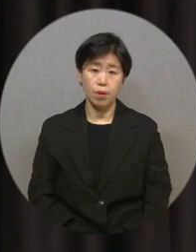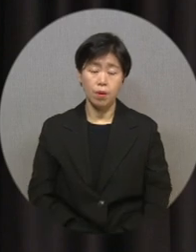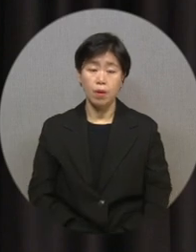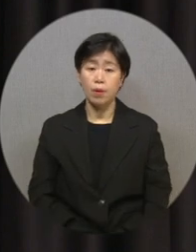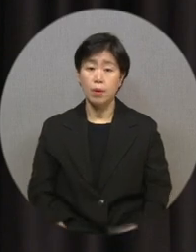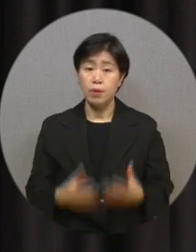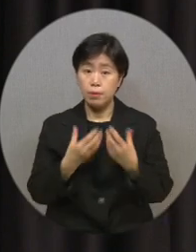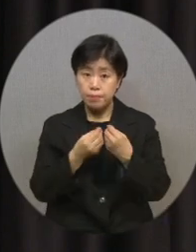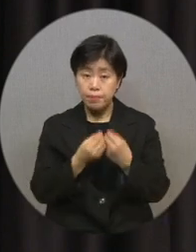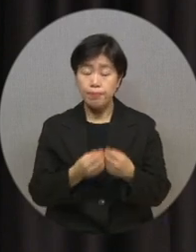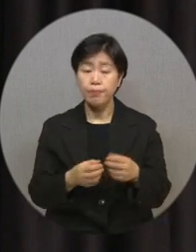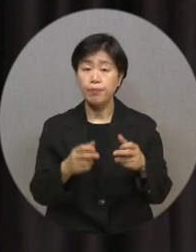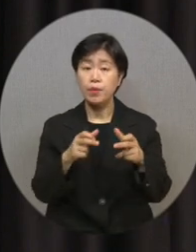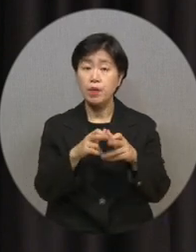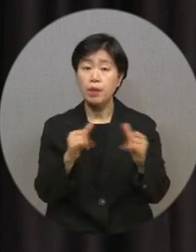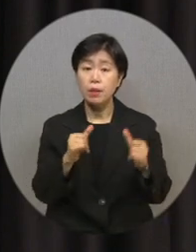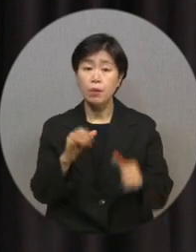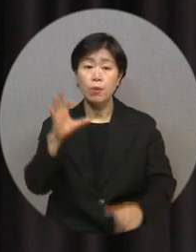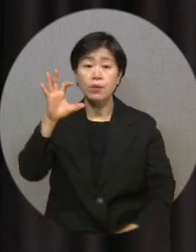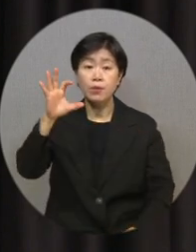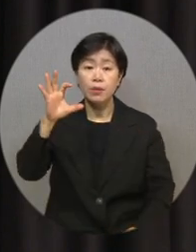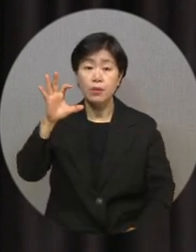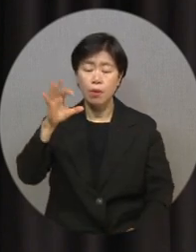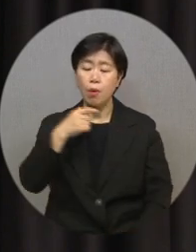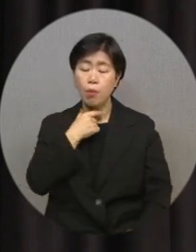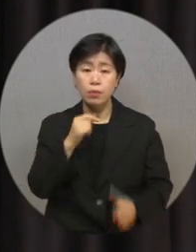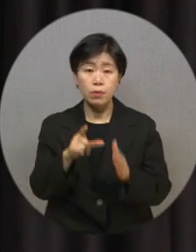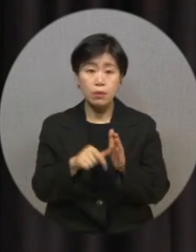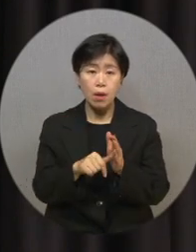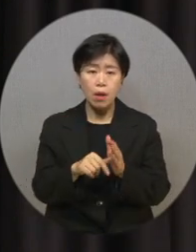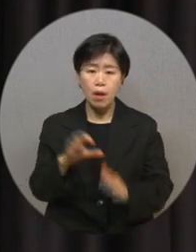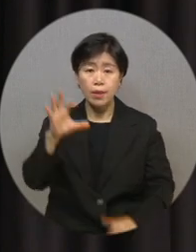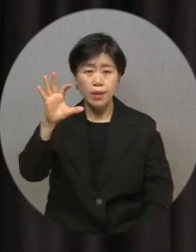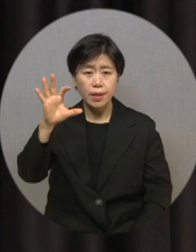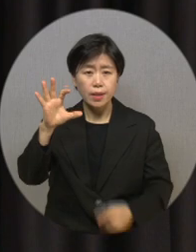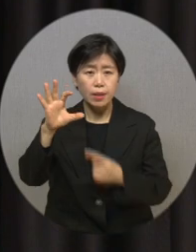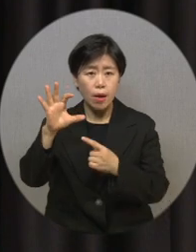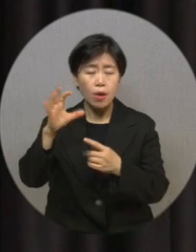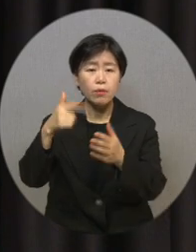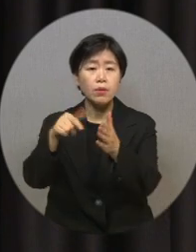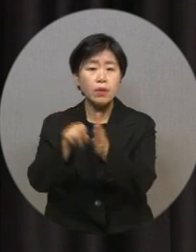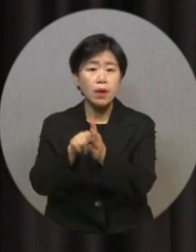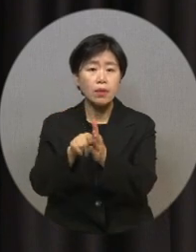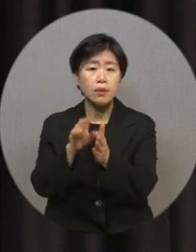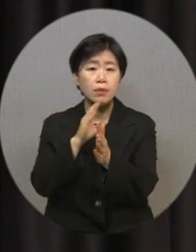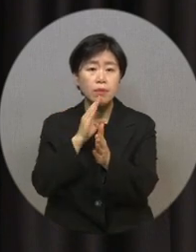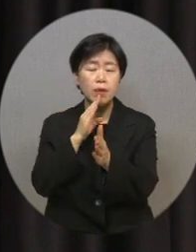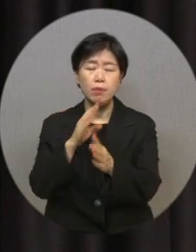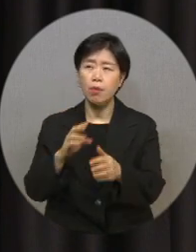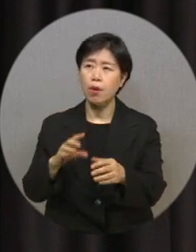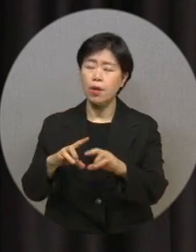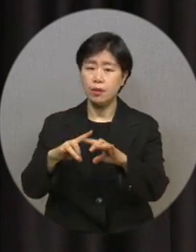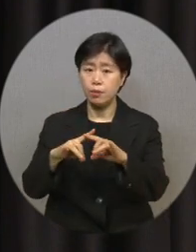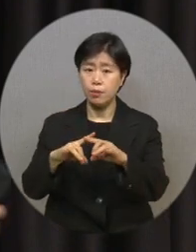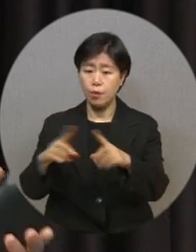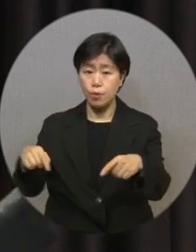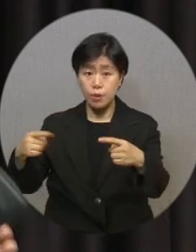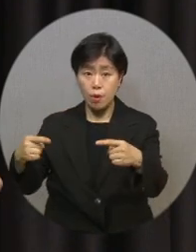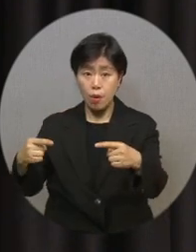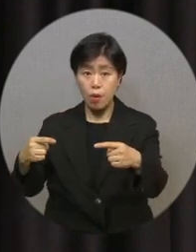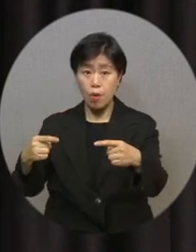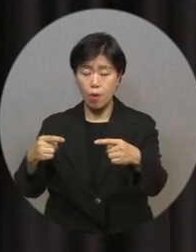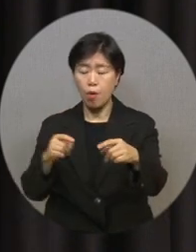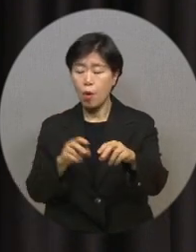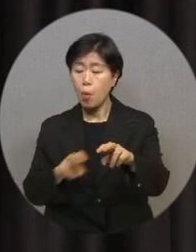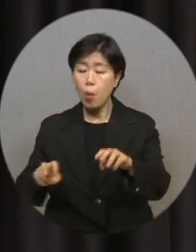실장실 편 갖춰져 있 그거보다 좀 더 요즘은 전동 처도 많이 사용하고 하시잖아요 그러니까 이런